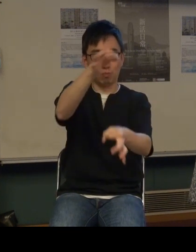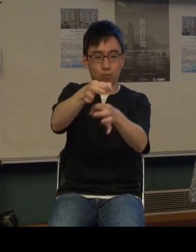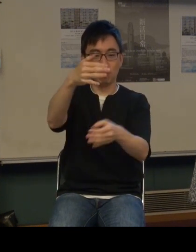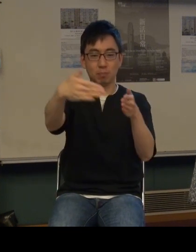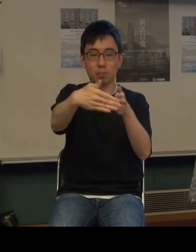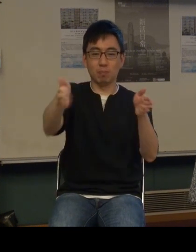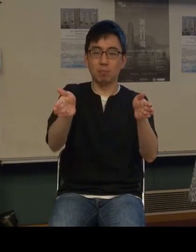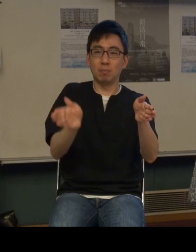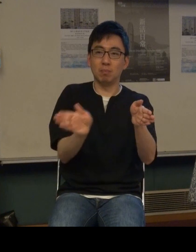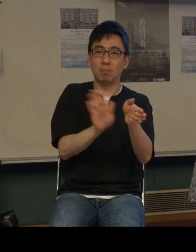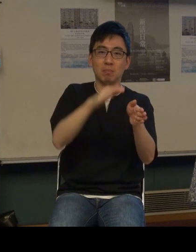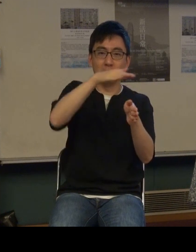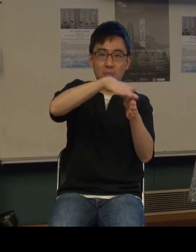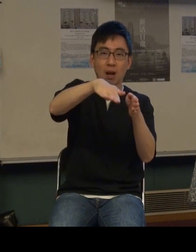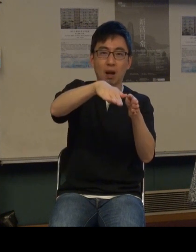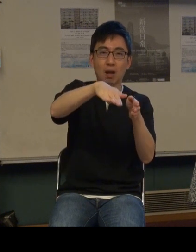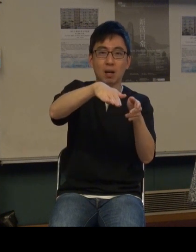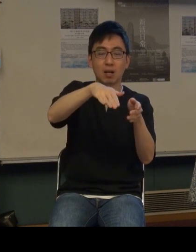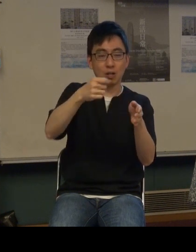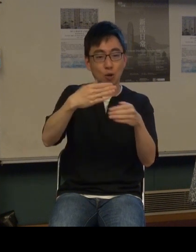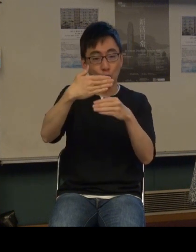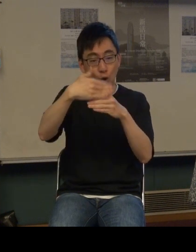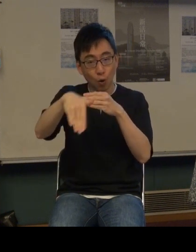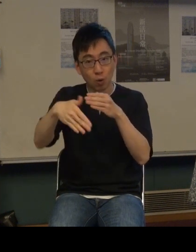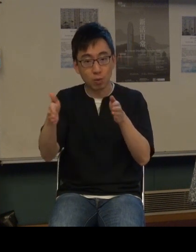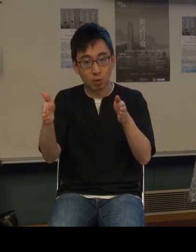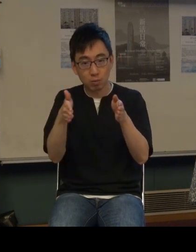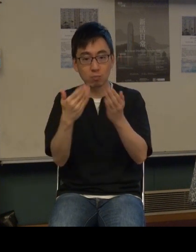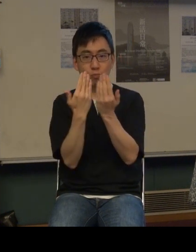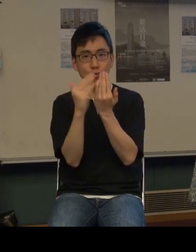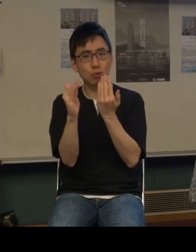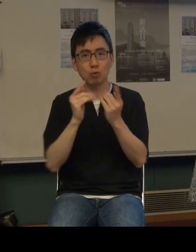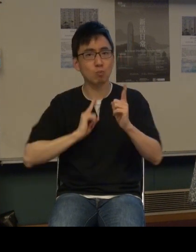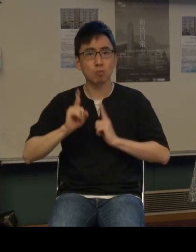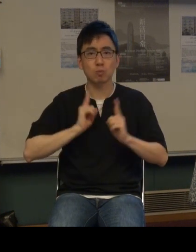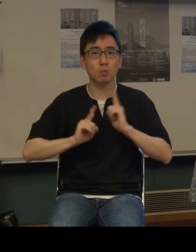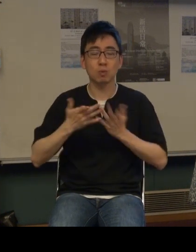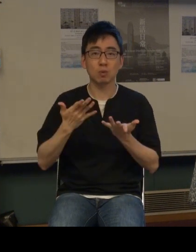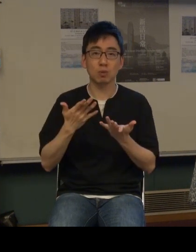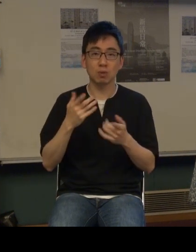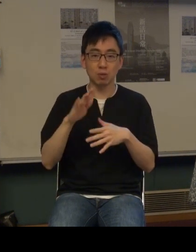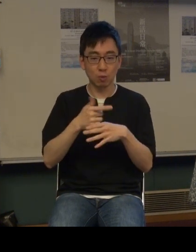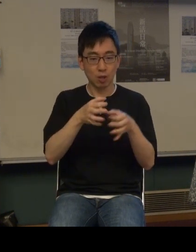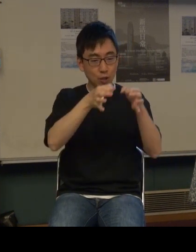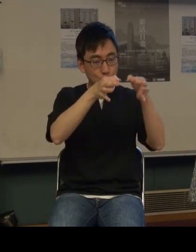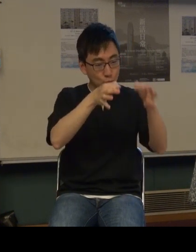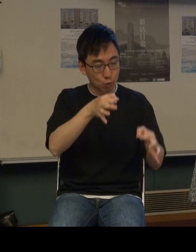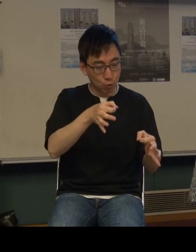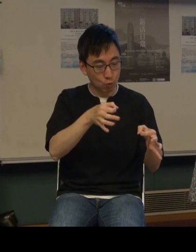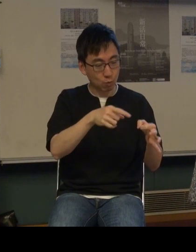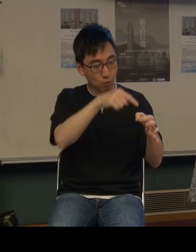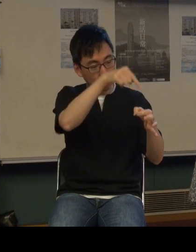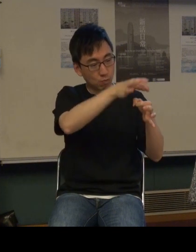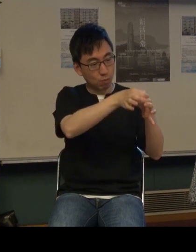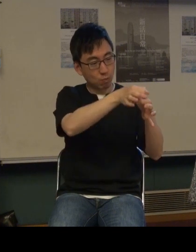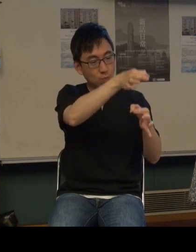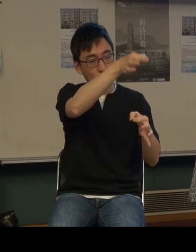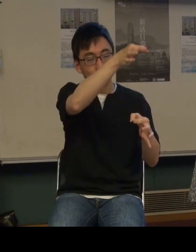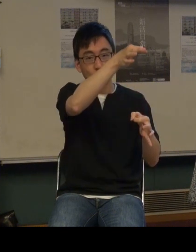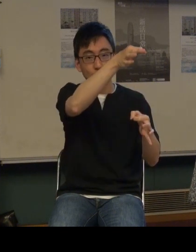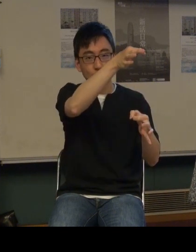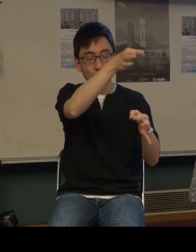外牆，你個外牆。可以點樣開窗都得，因為咧你見到佢條柱咧就係喺個樓板